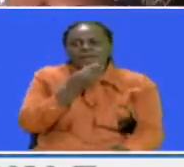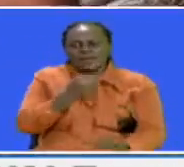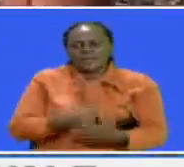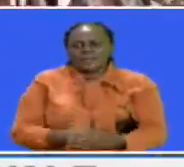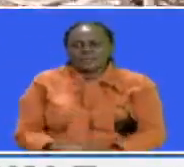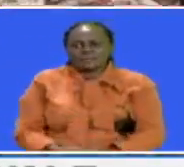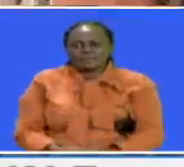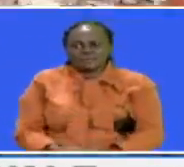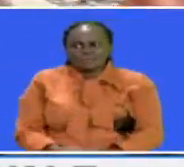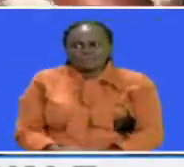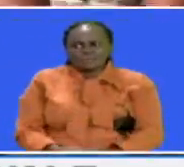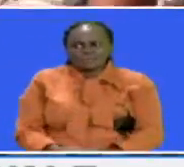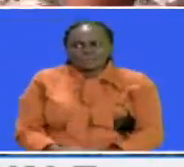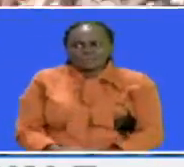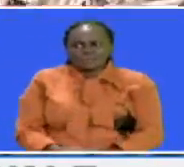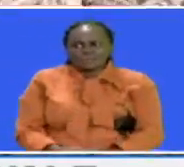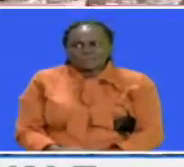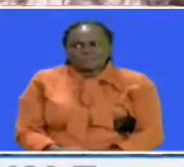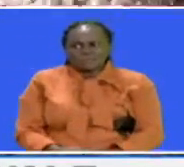mwanaume.